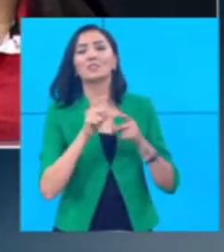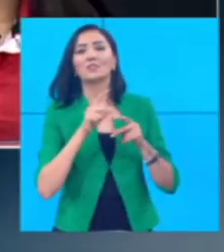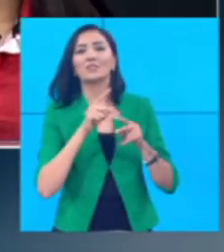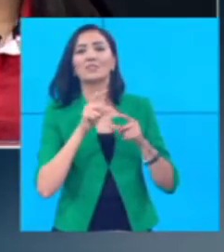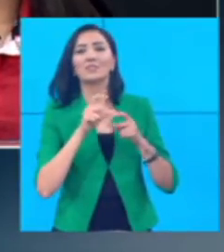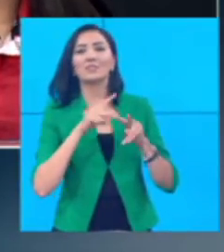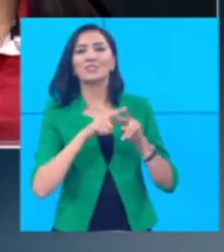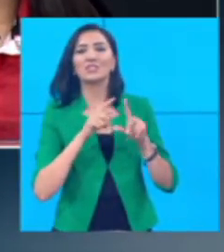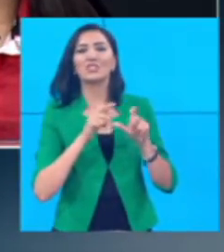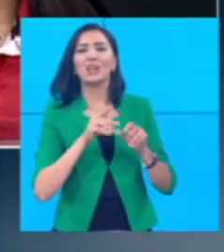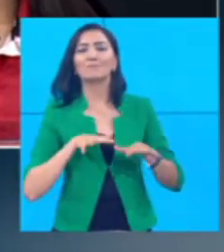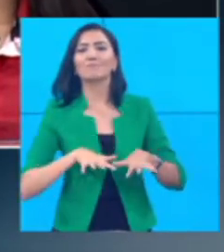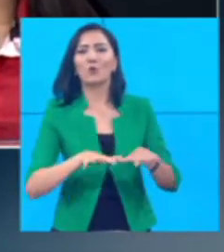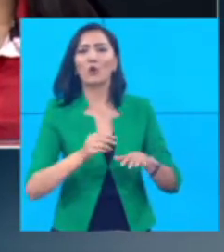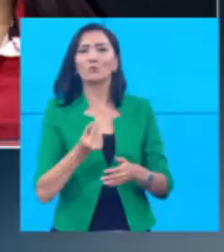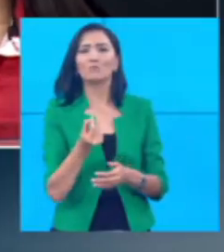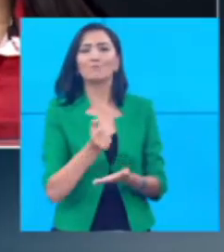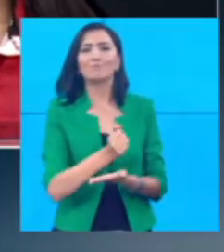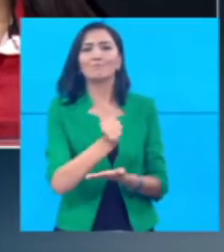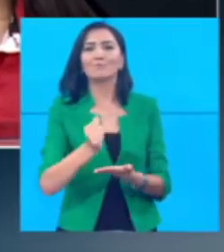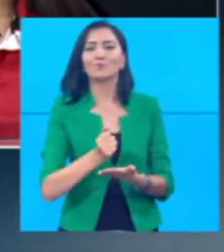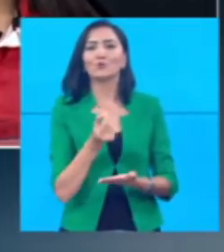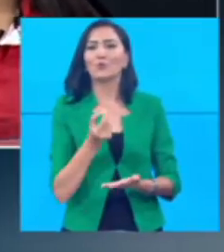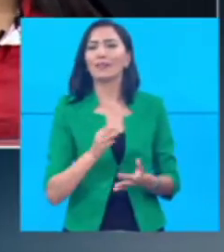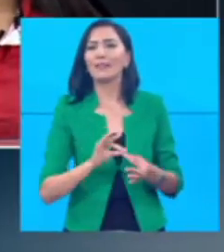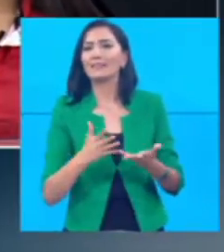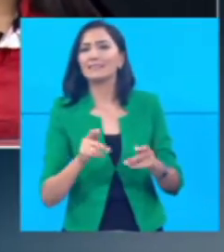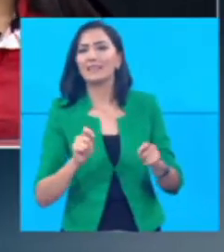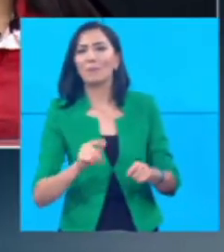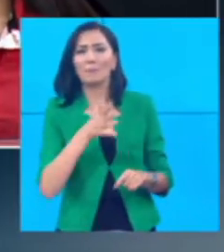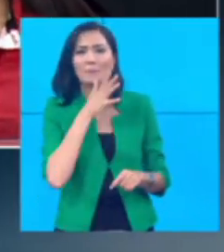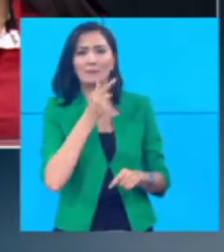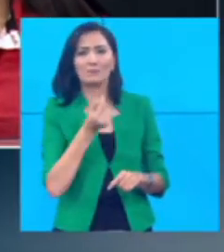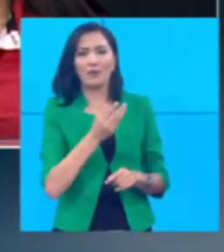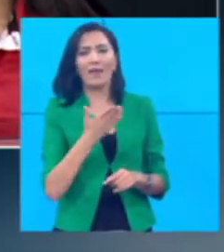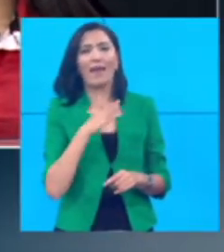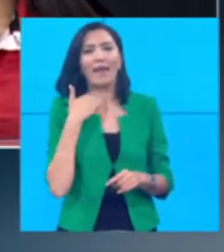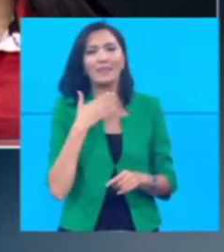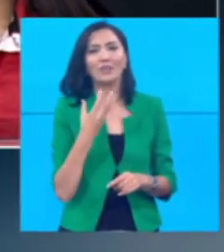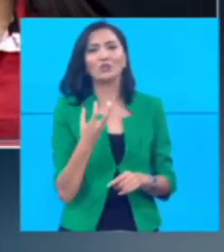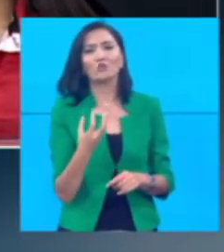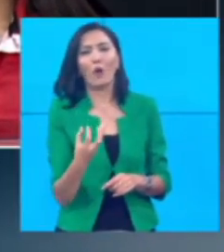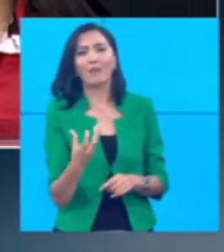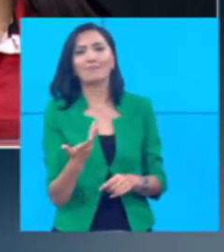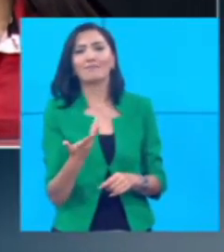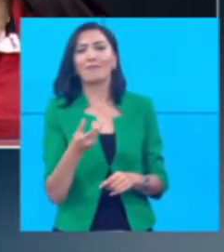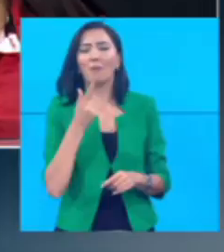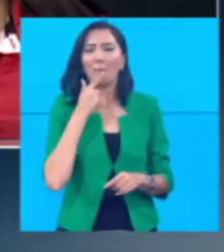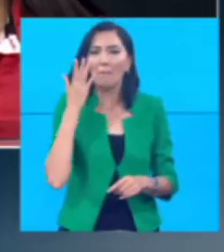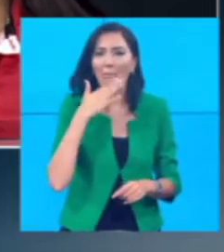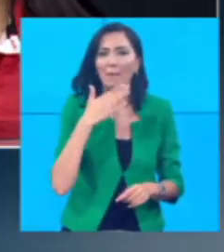Şam böreği var. Bulgurlu. Şam böreği. Evet. Bulgurlu, evet. Nasıl yapılıyor? Normal bildiğimiz bulgur, et, soğan, maydanoz,